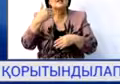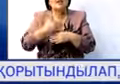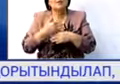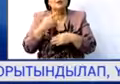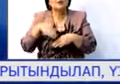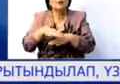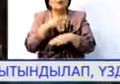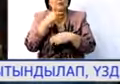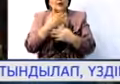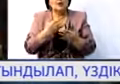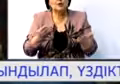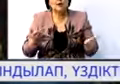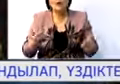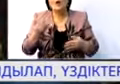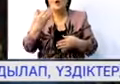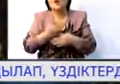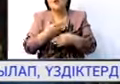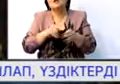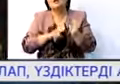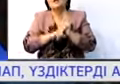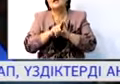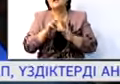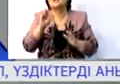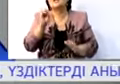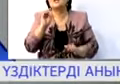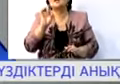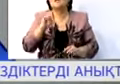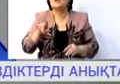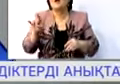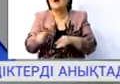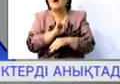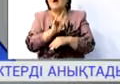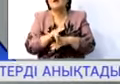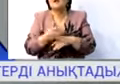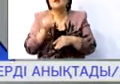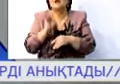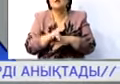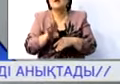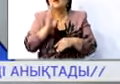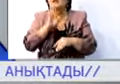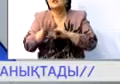ұсынды. Қойылым желісі бойынша Ербол есімді жігіт алаяқтардың арбауына түсіп, қыз